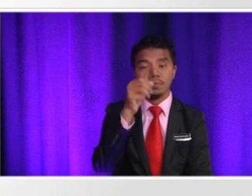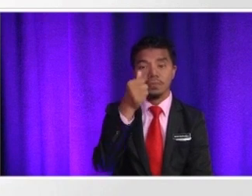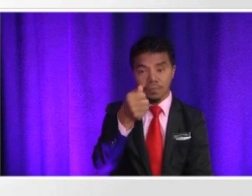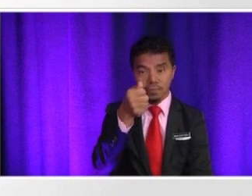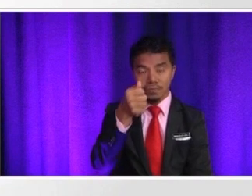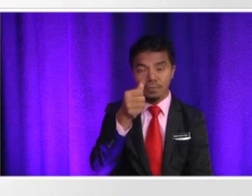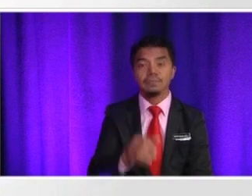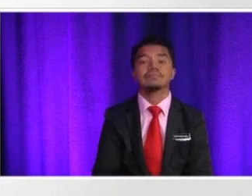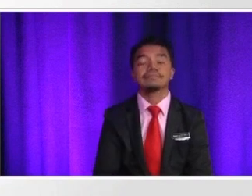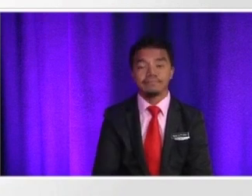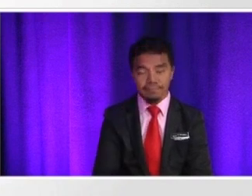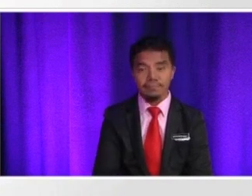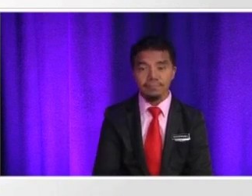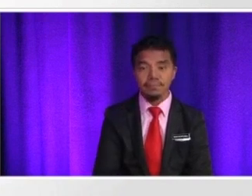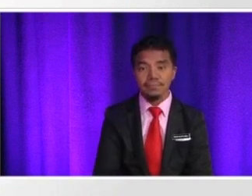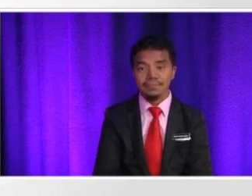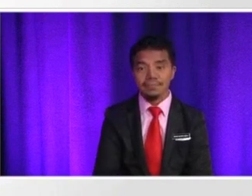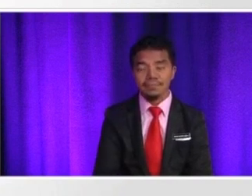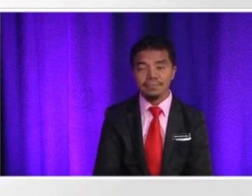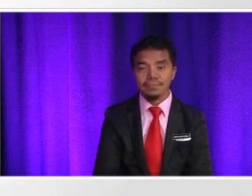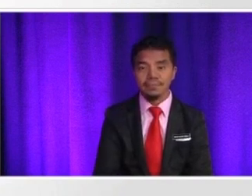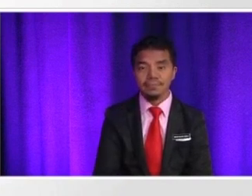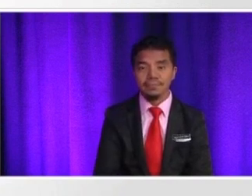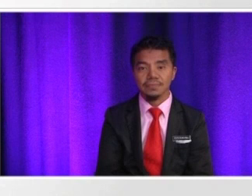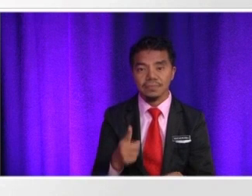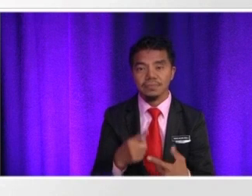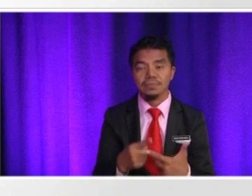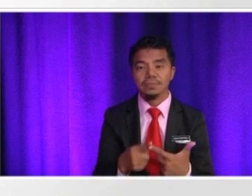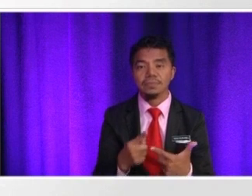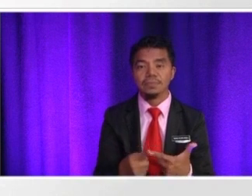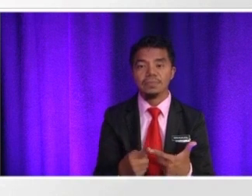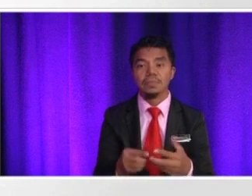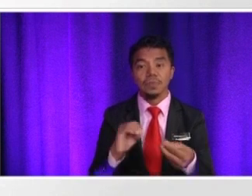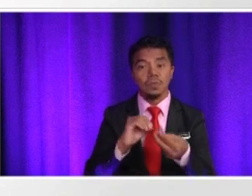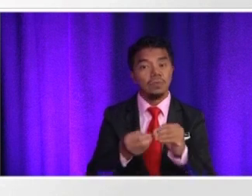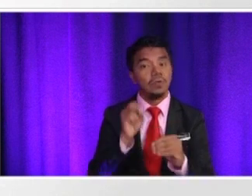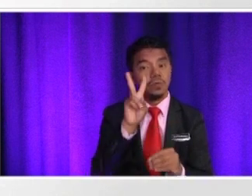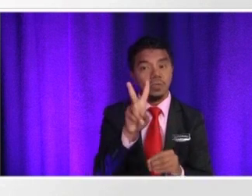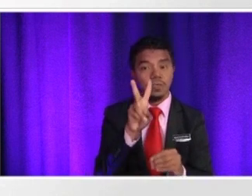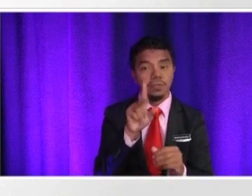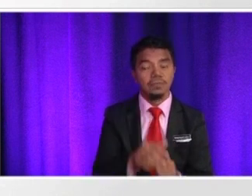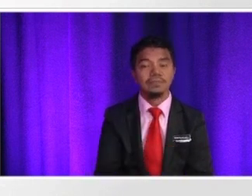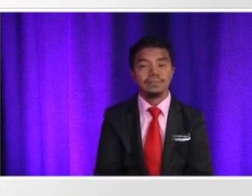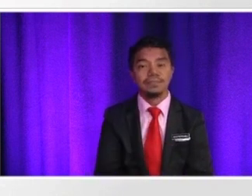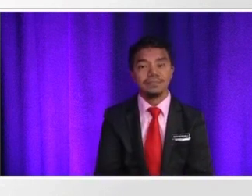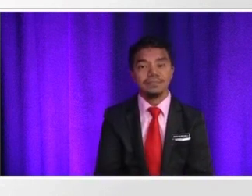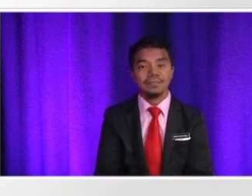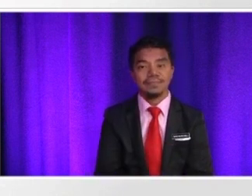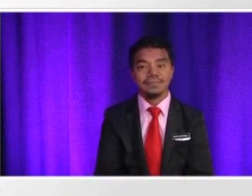Pertanian Persekutuan. Alright. Lagi? Siapa lagi yang boleh? Yang kedua. Yang kedua. Silakan